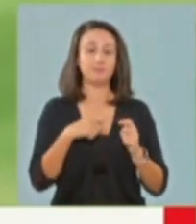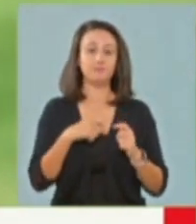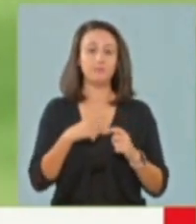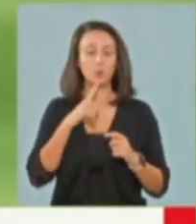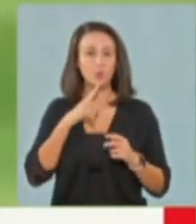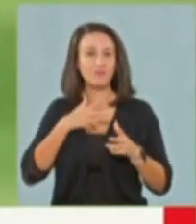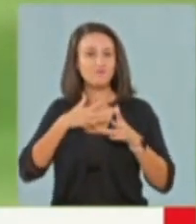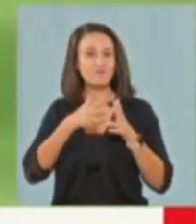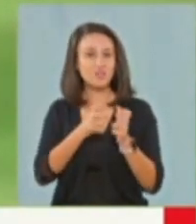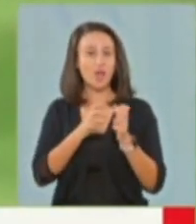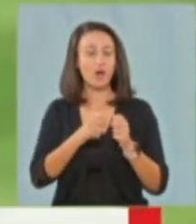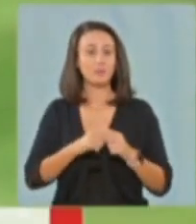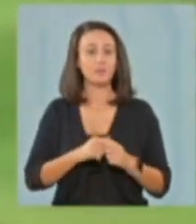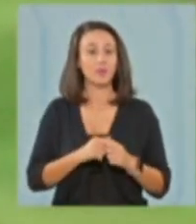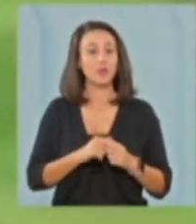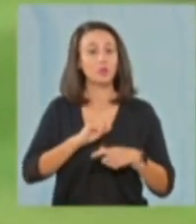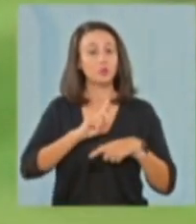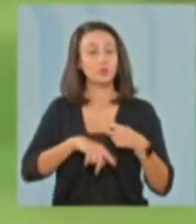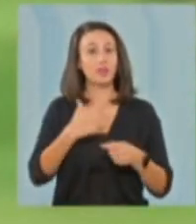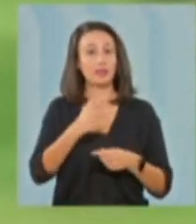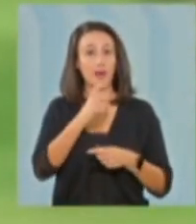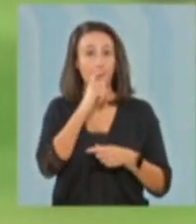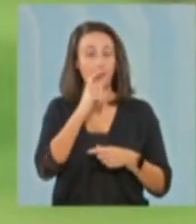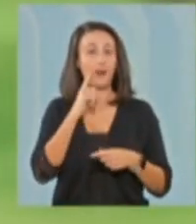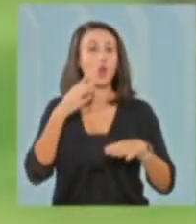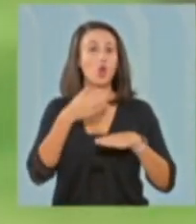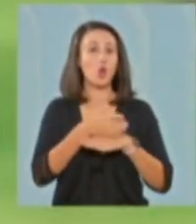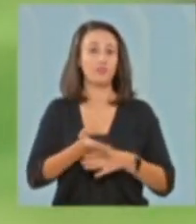cinegetic asta după ce trei bărbați au fost răniți